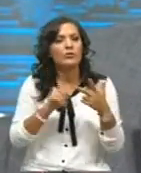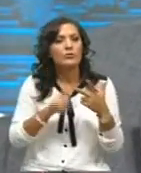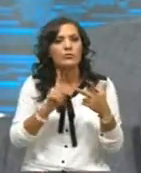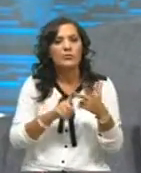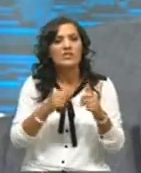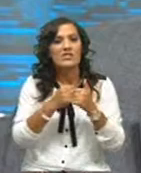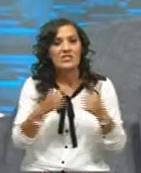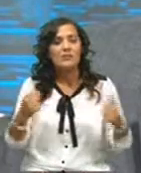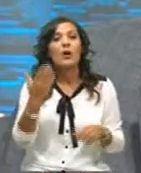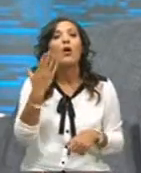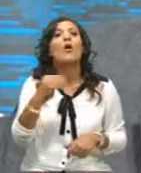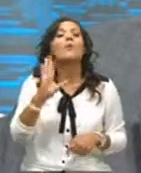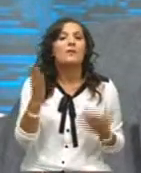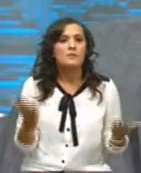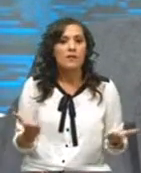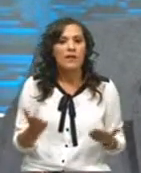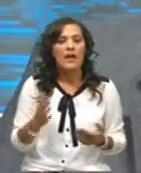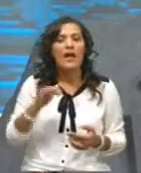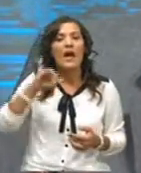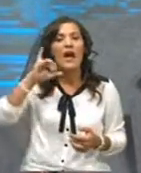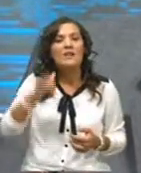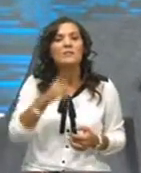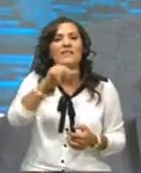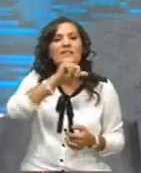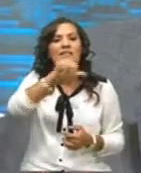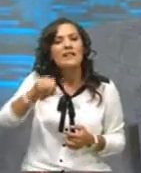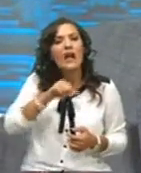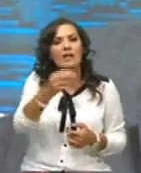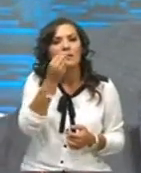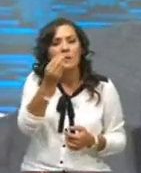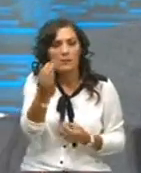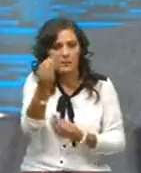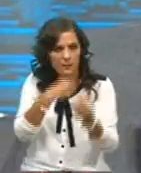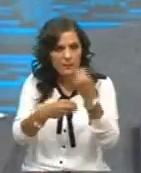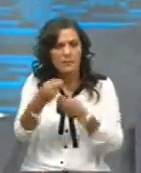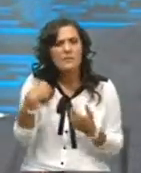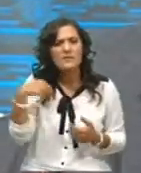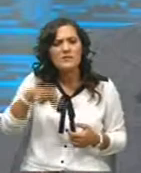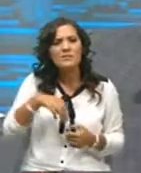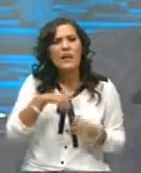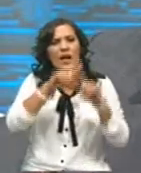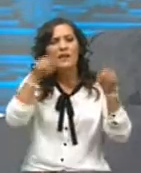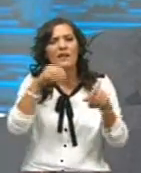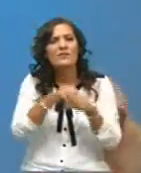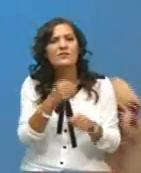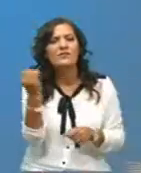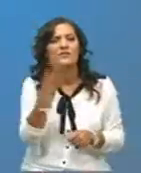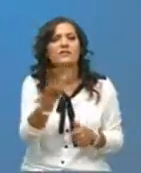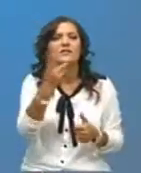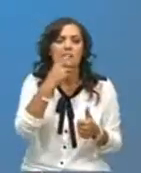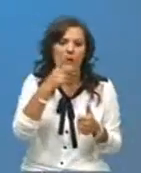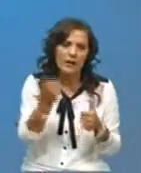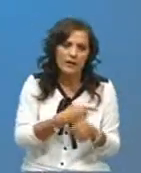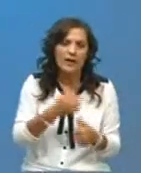üçüncü sırada şişmanlık ol de böyle aşırı miktarda yağlı gıdalar tüketmek hocanın ismi ver ekranlardan sayıyoruz